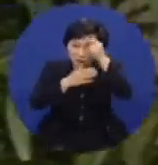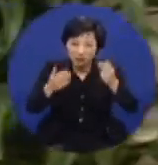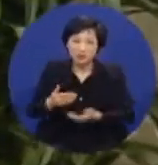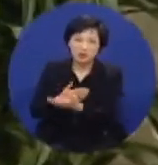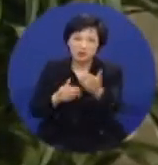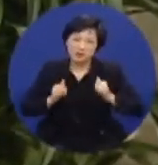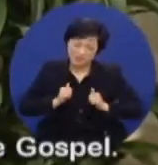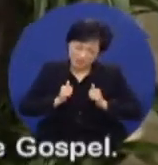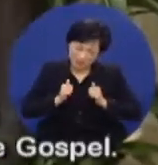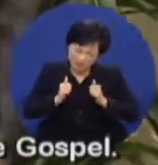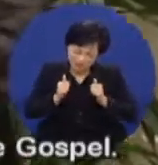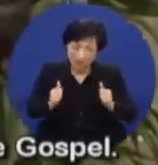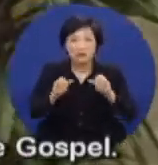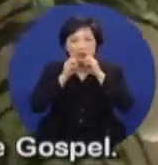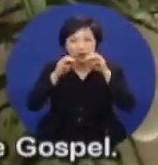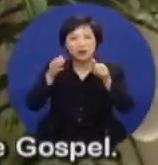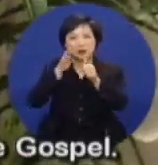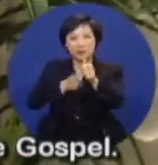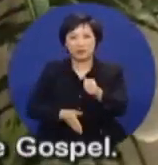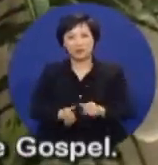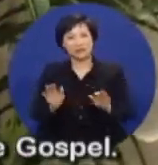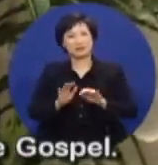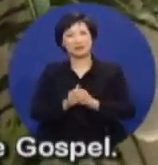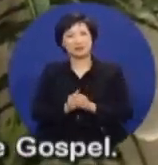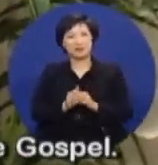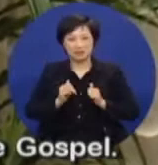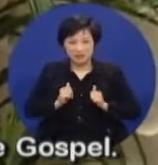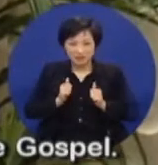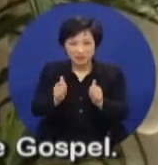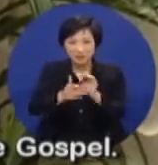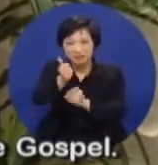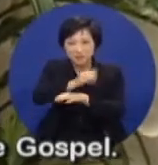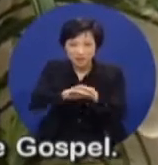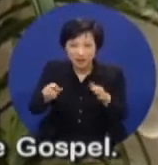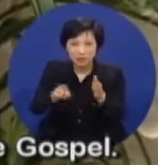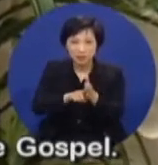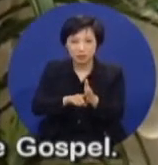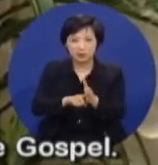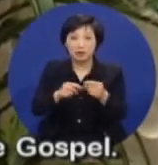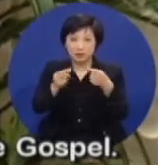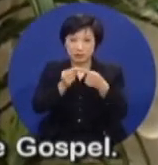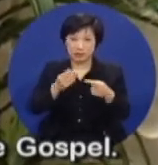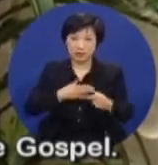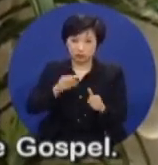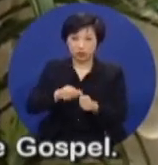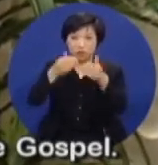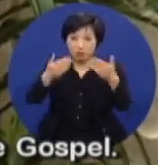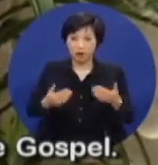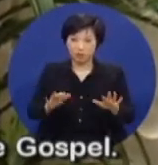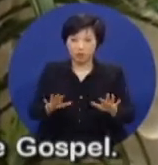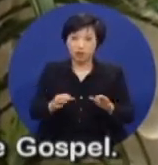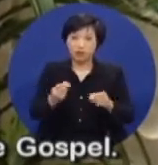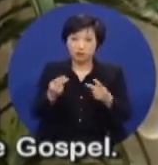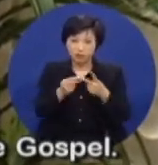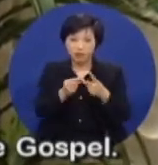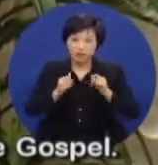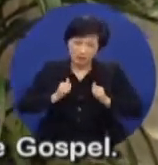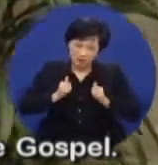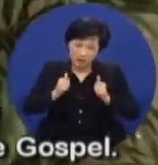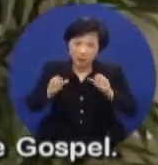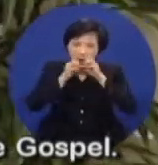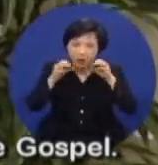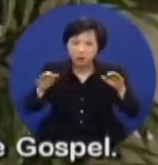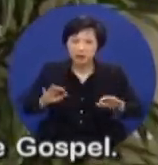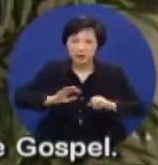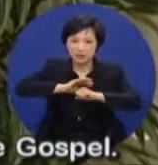힘이 전부 에서 아니에 펼치면 1 예수 잘 믿고 먼저 자기가 구원받고 부지를 4층 비해서